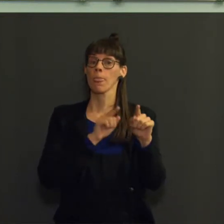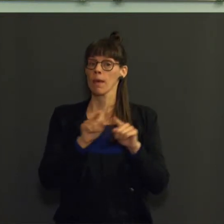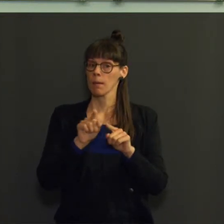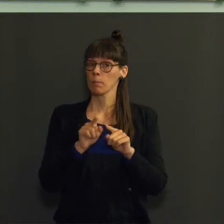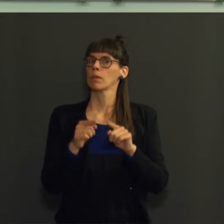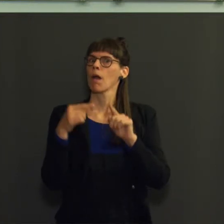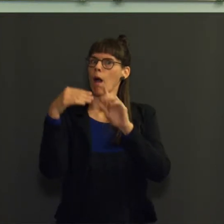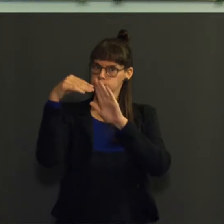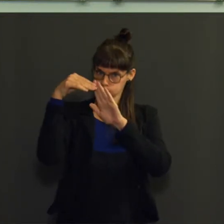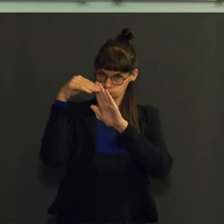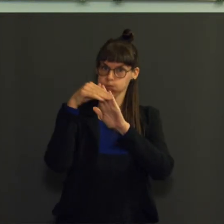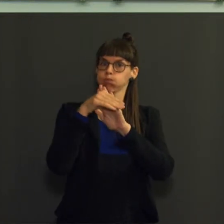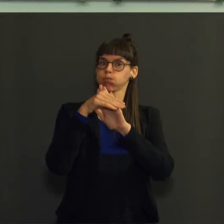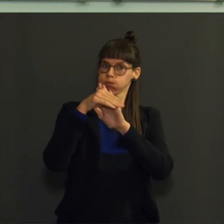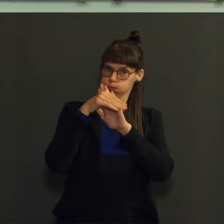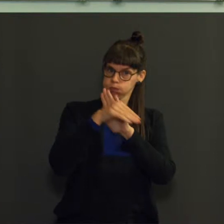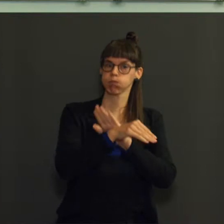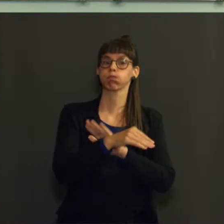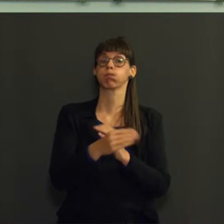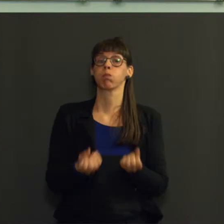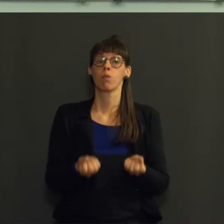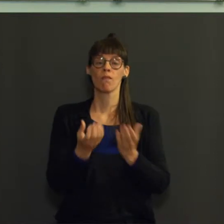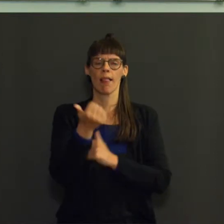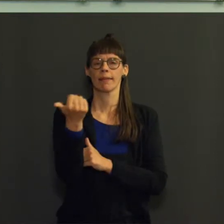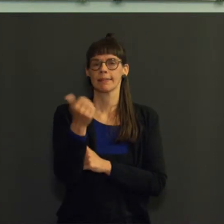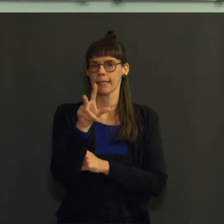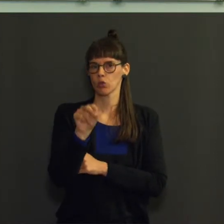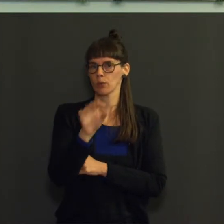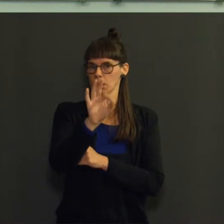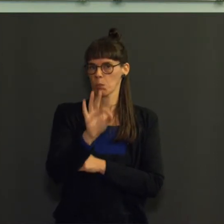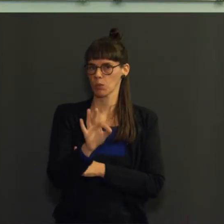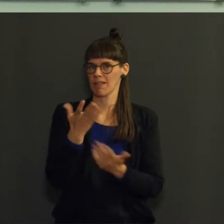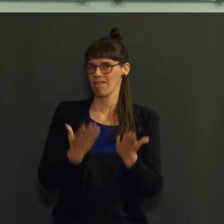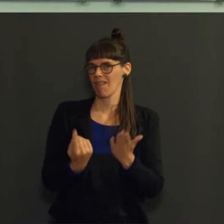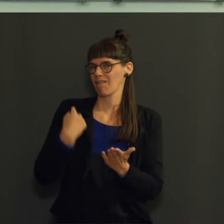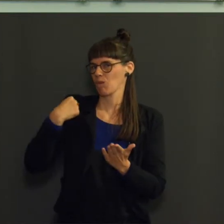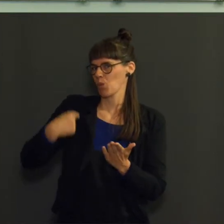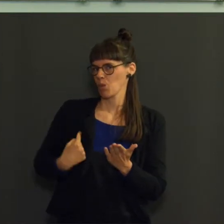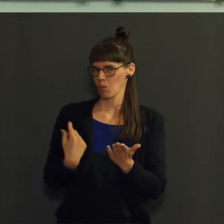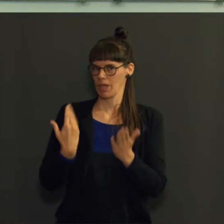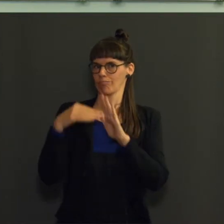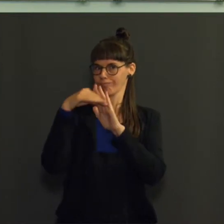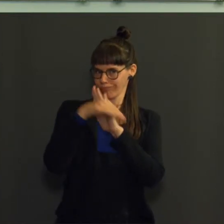opnieuw een verdere afname van 26% op weekbasis.